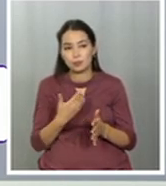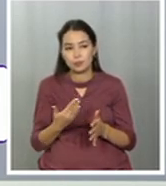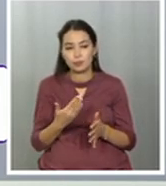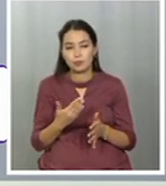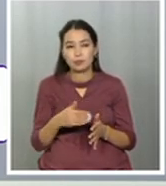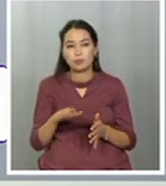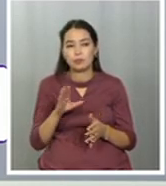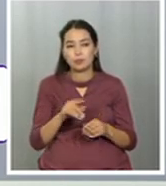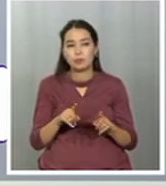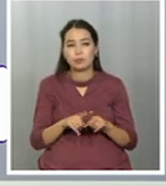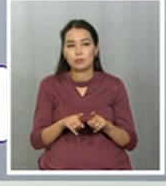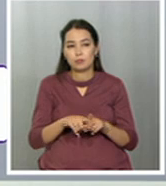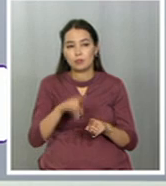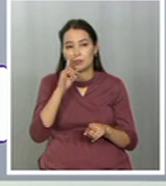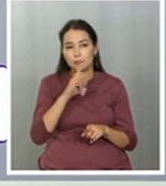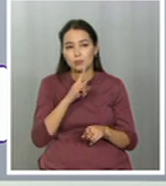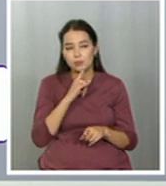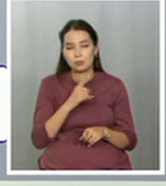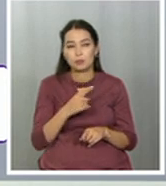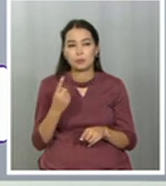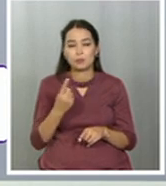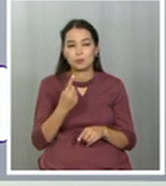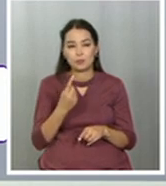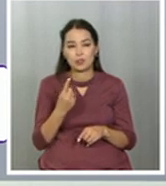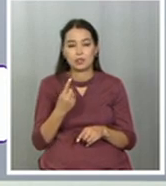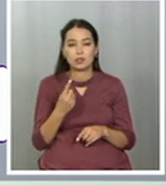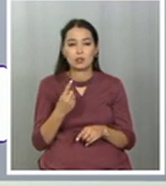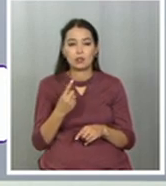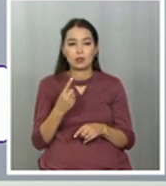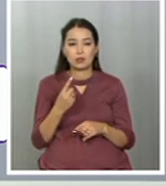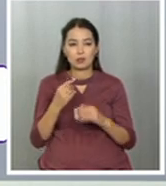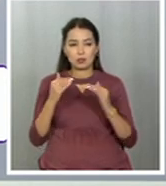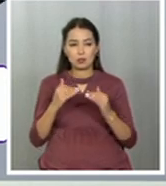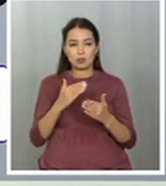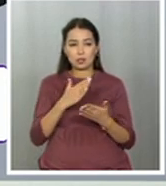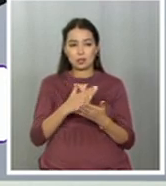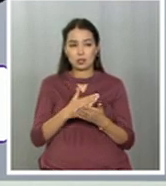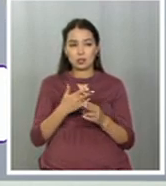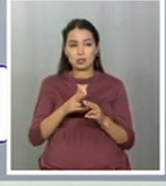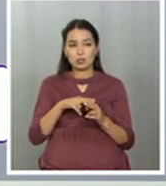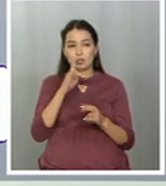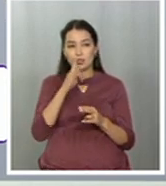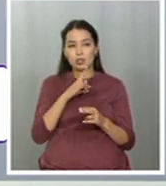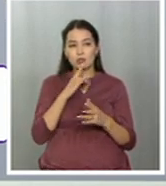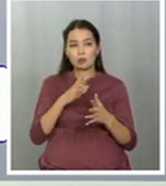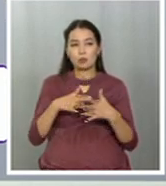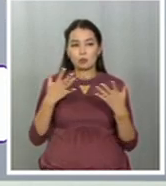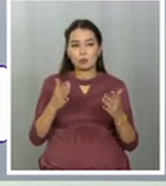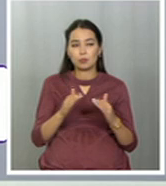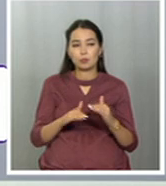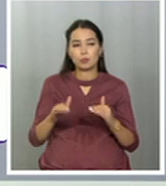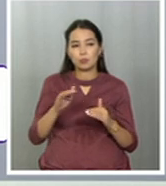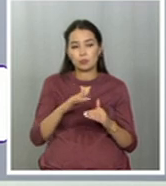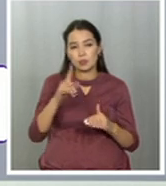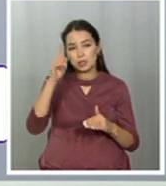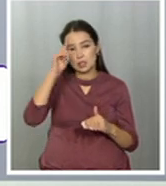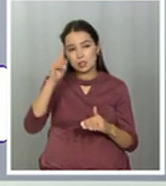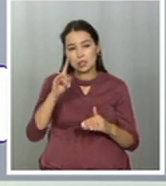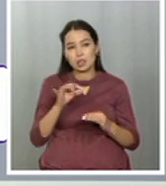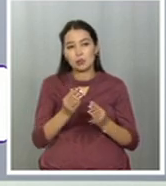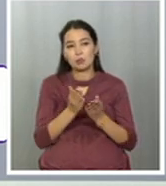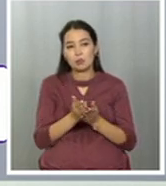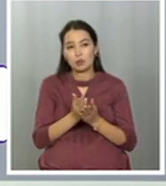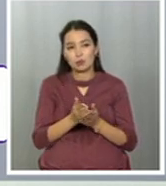бойынша Қазақстанмен бірдей деңгейде тұр екен. Яғни ол Қазақстан аумағы үлкен, бірақ сонда да Израиль мен Португалия мемлекеттері сияқты